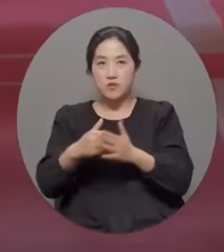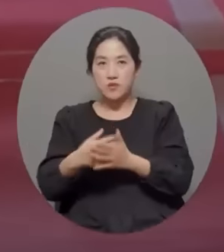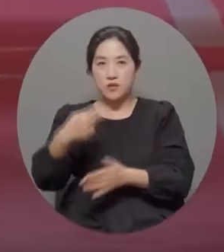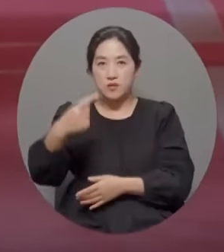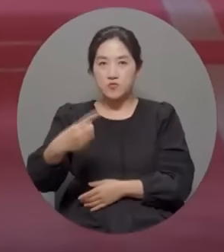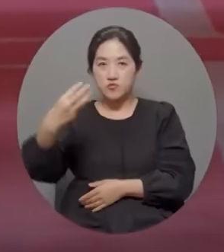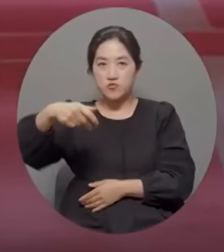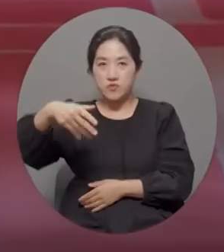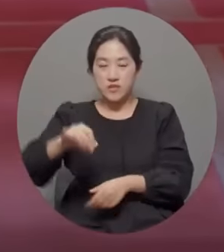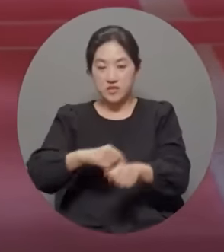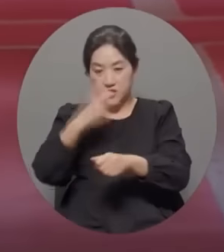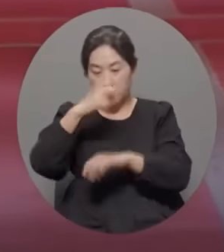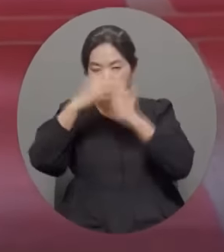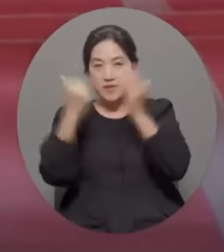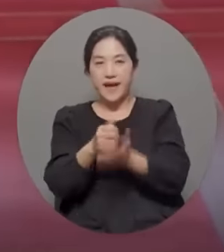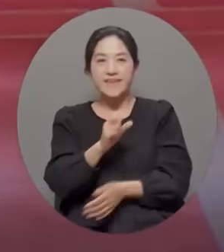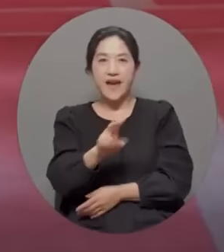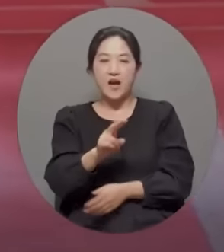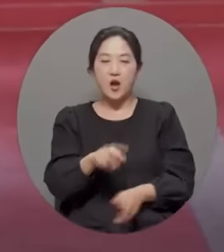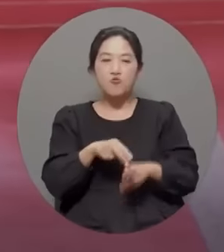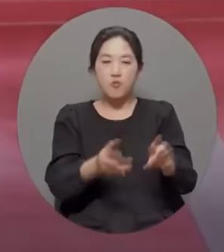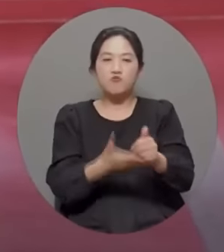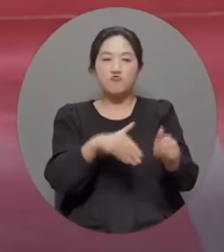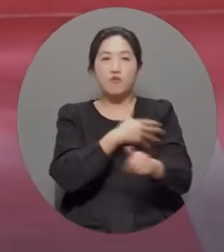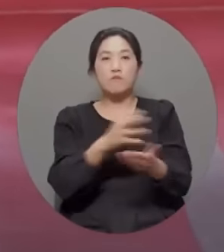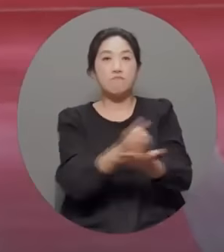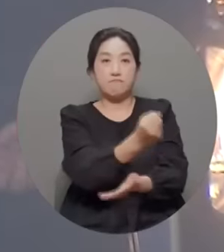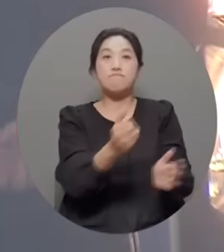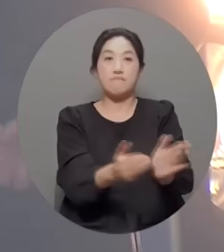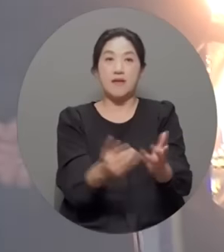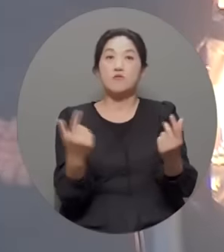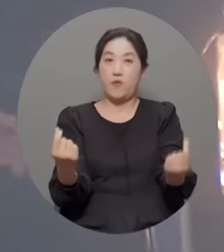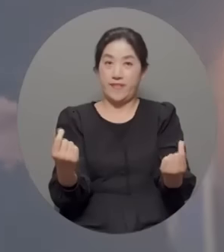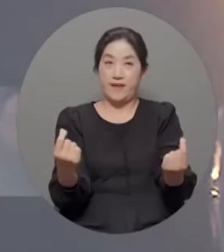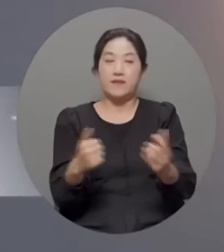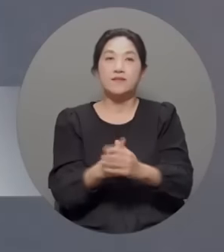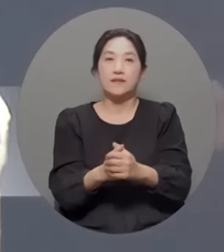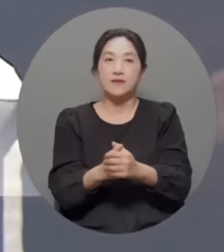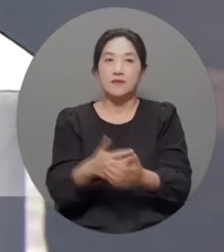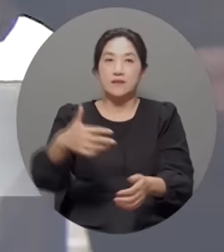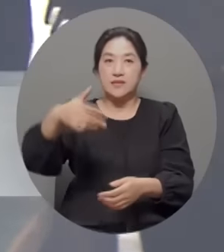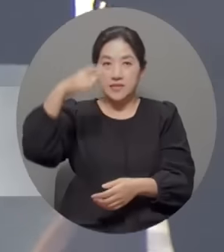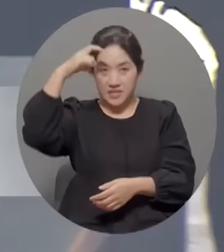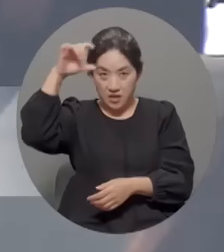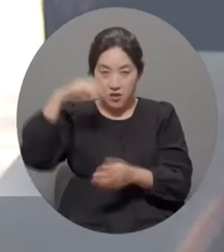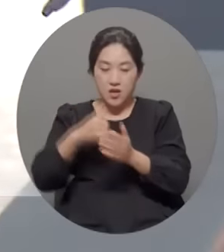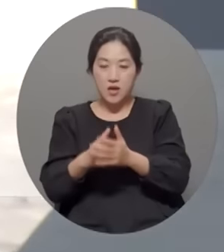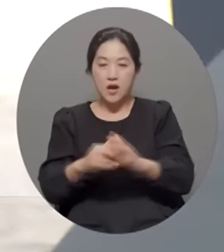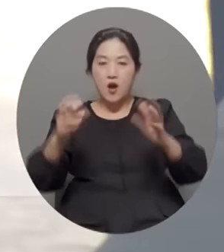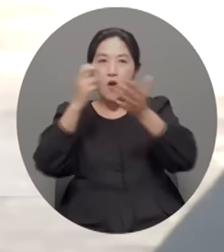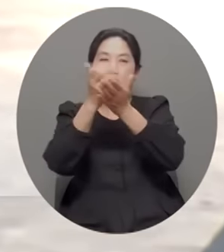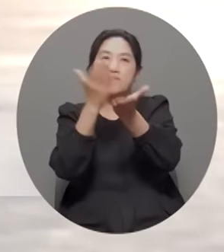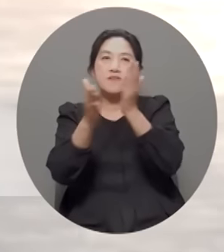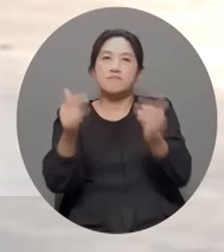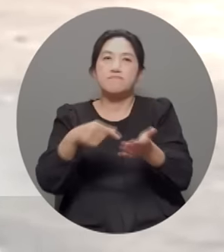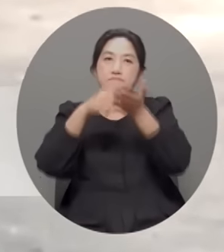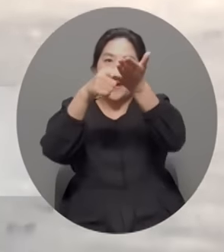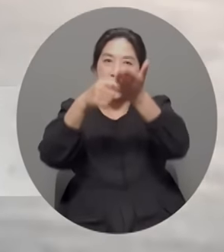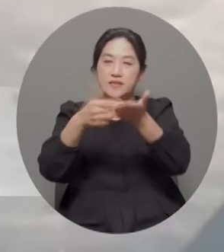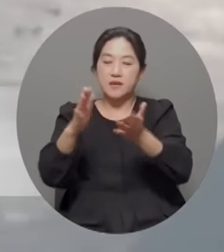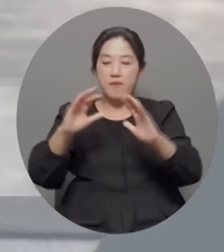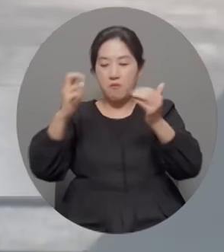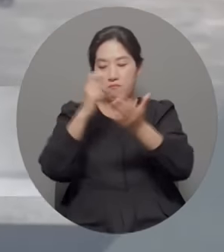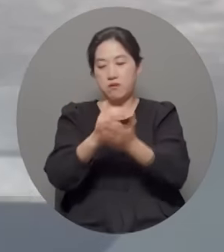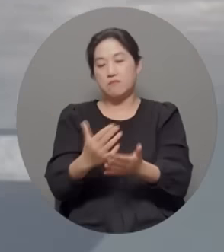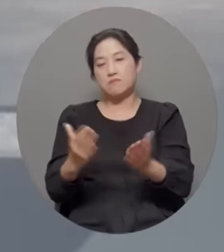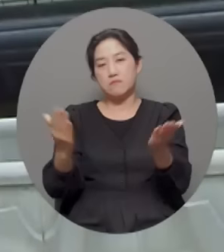특검 모두 야당이 후보 추천권을 가져갔습니다. 최서원 씨가 위헌 소송까지 냈지만 헌법재판소는 합헌